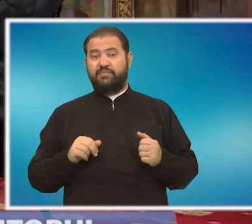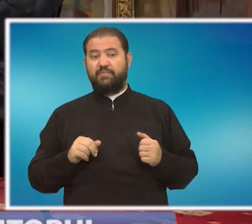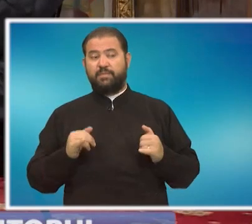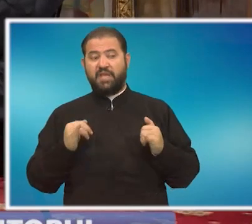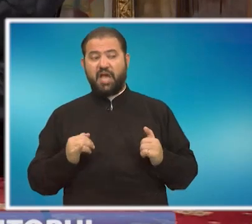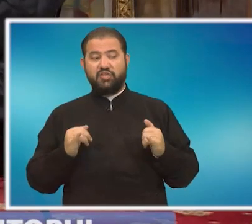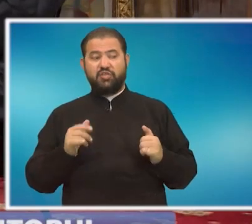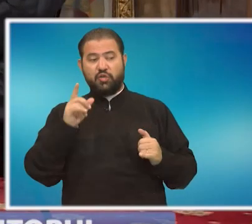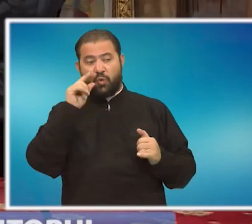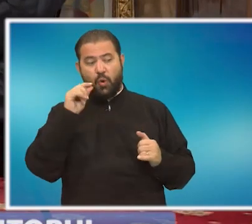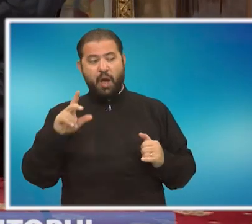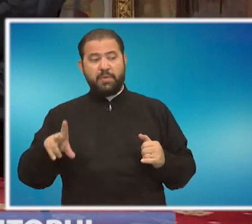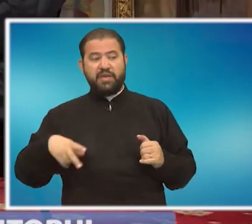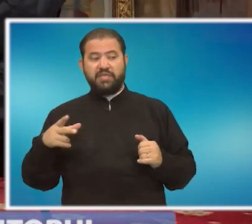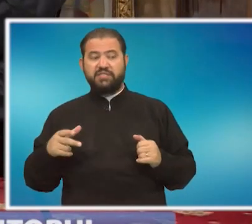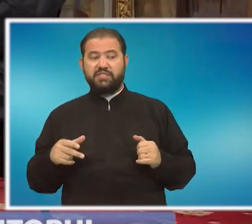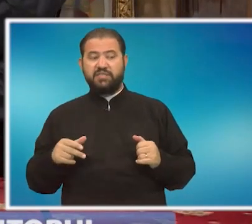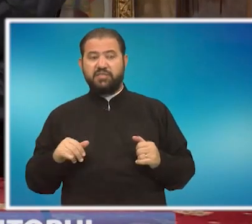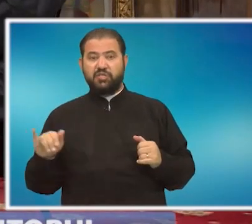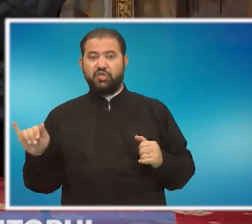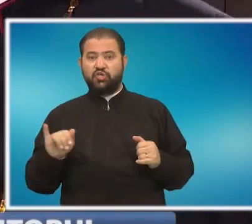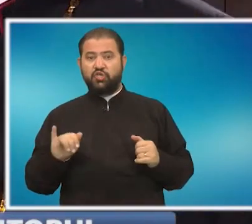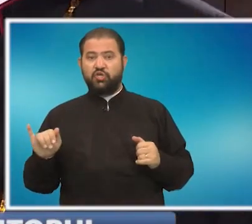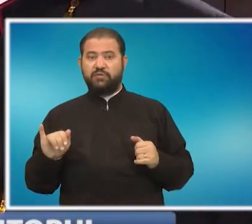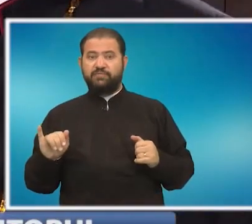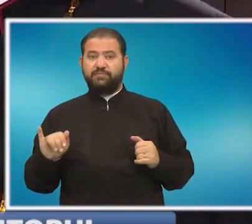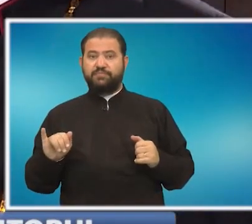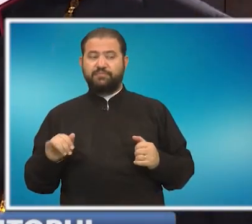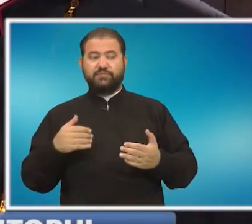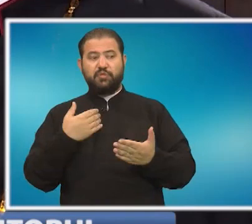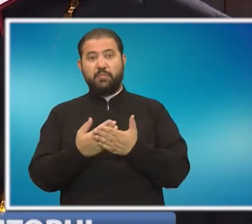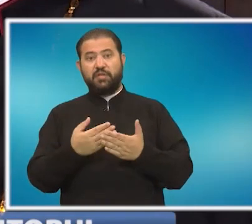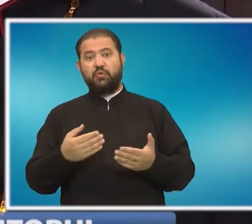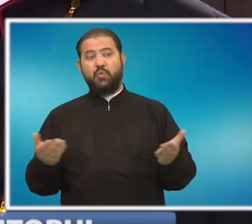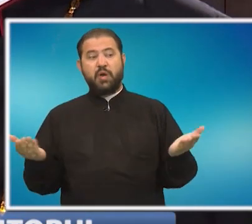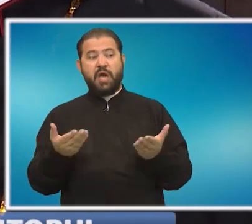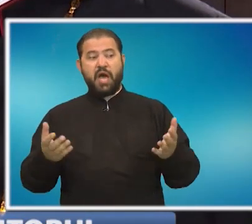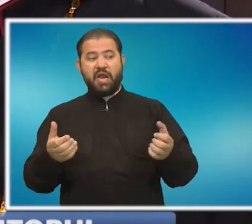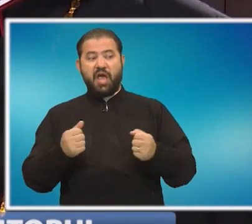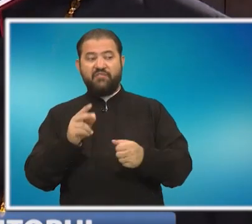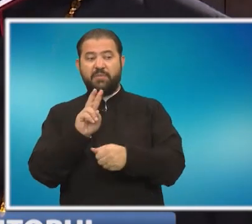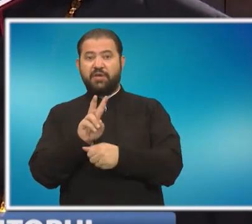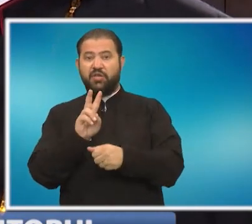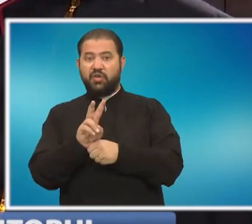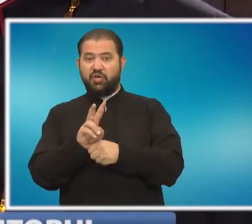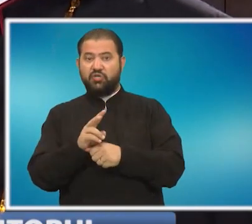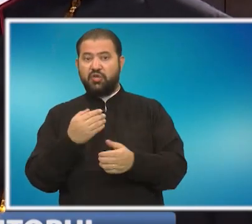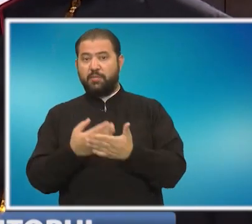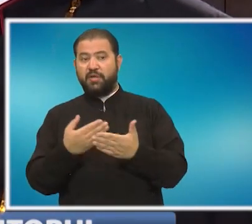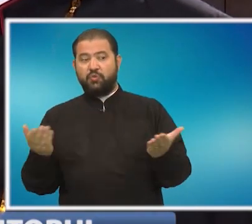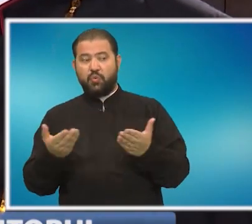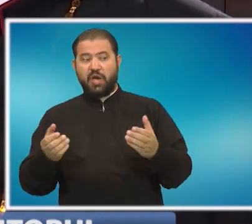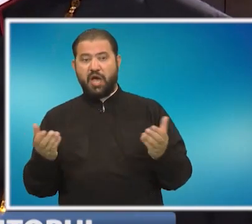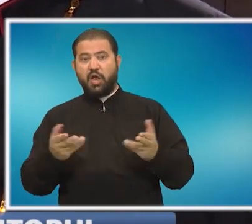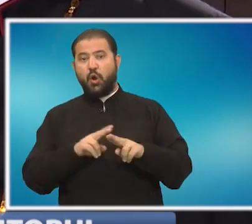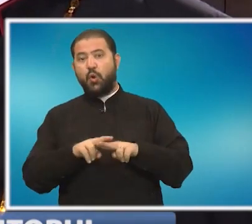dar aceștia sigur că sunt cei care, pentru care avem grijă și